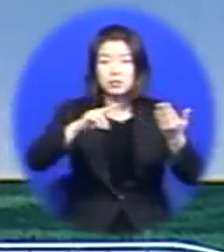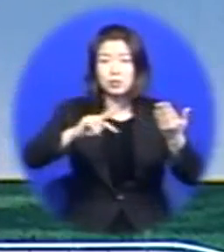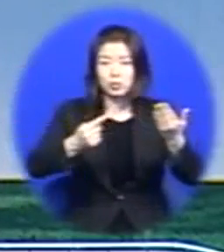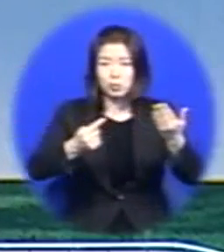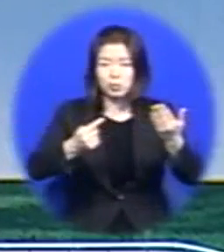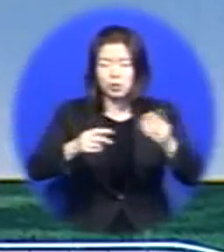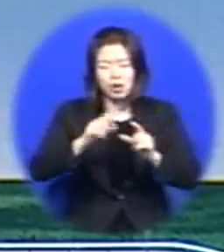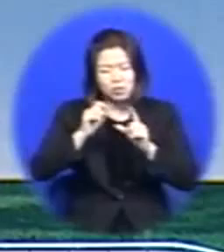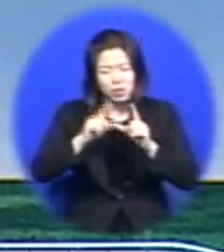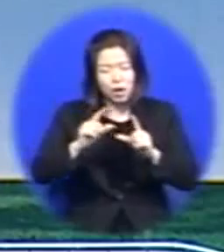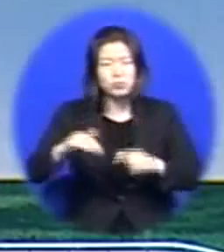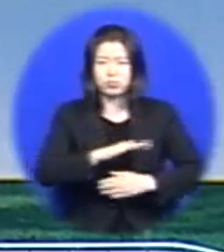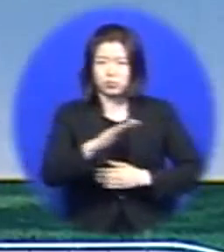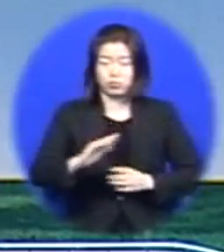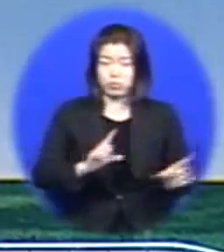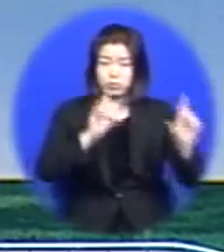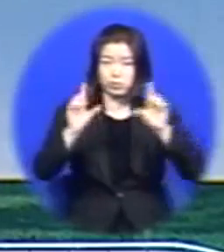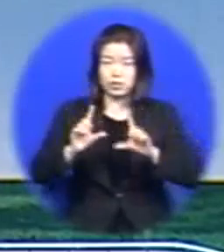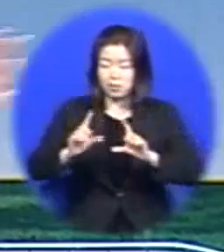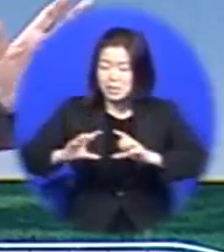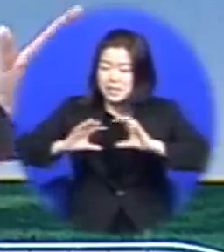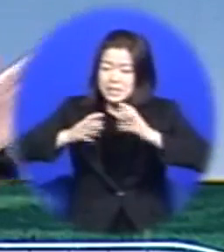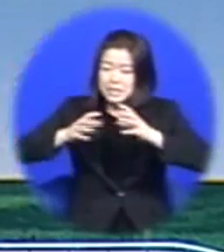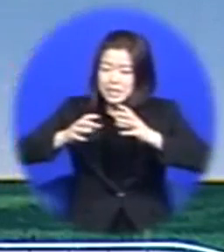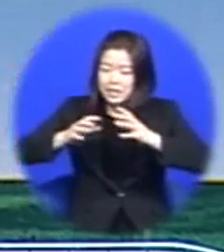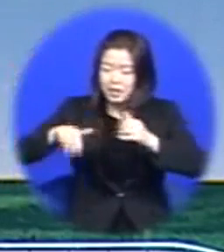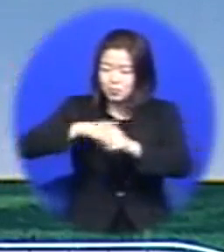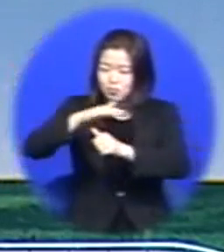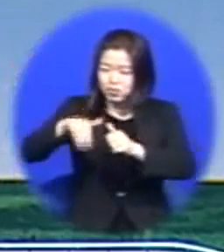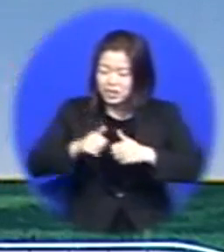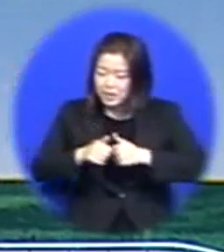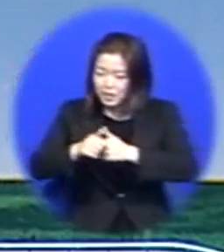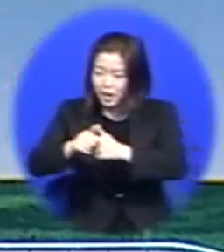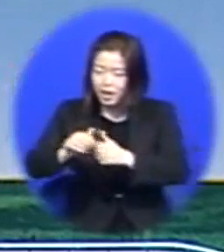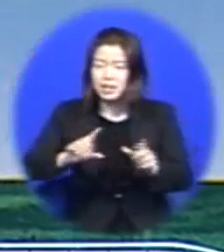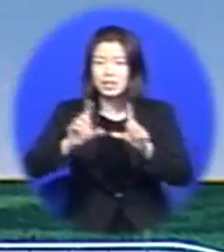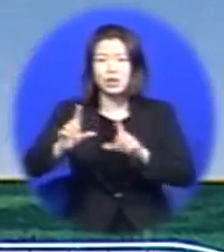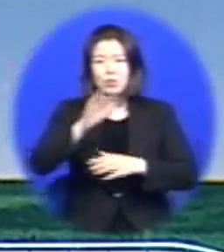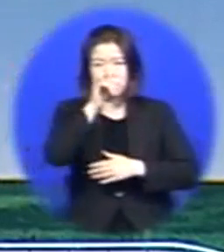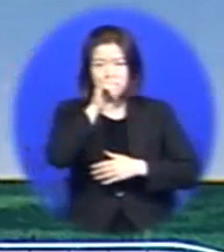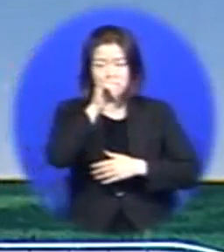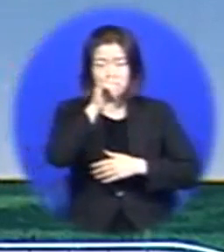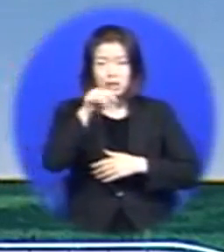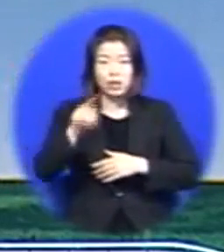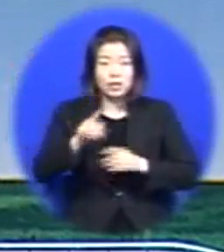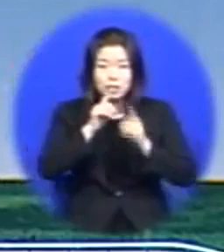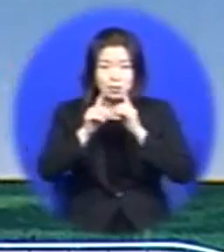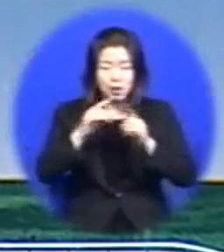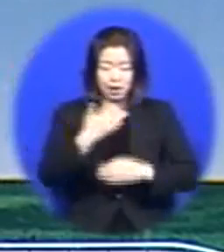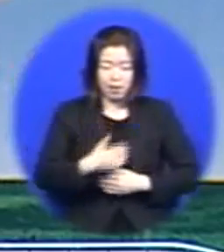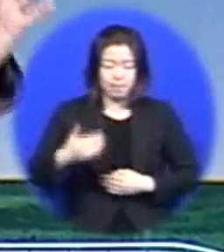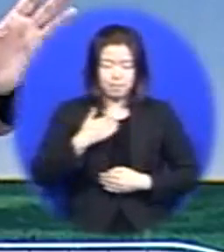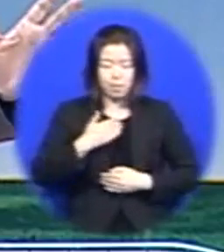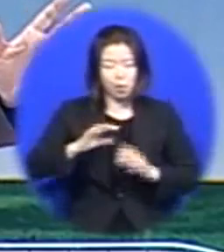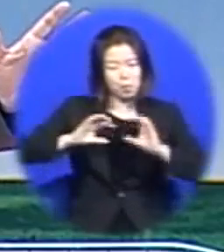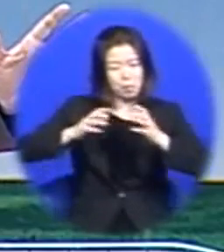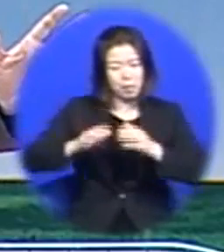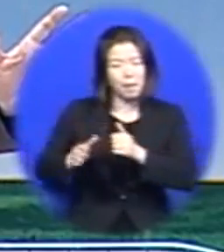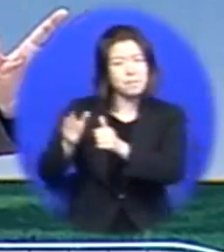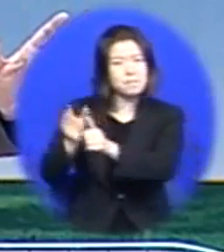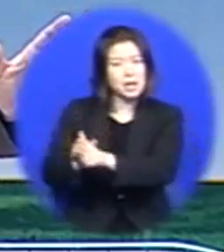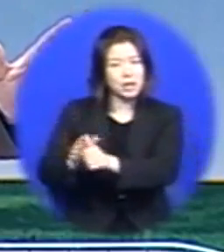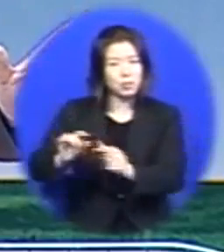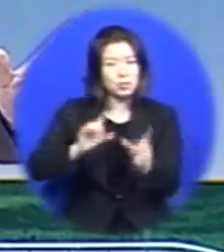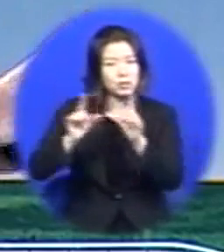거의 대부분의 우리의 삶은 세상 풍조에 따라 사는 겁니다. 그 말은 우리 몸을 세상에다가 맡기고 사는